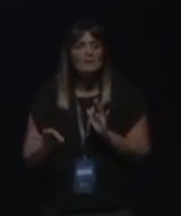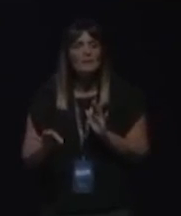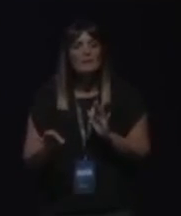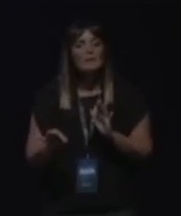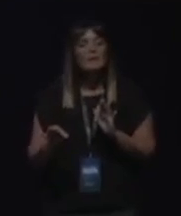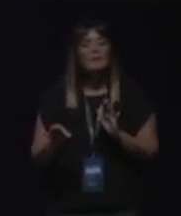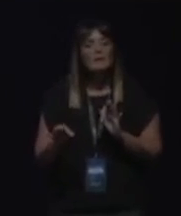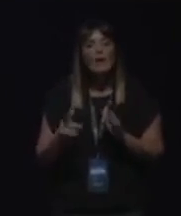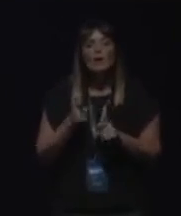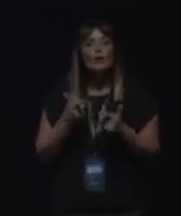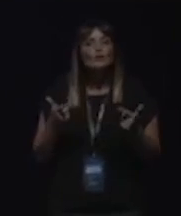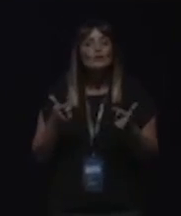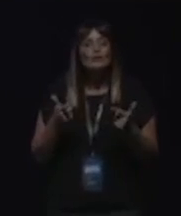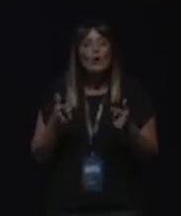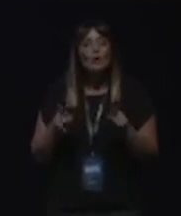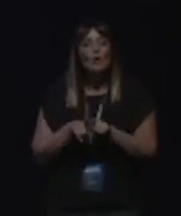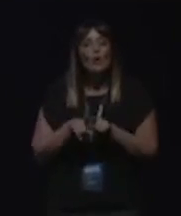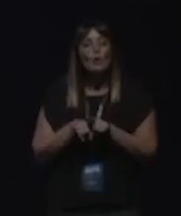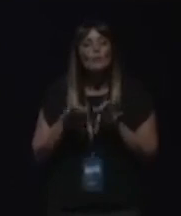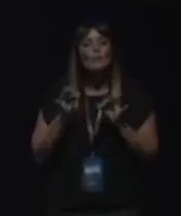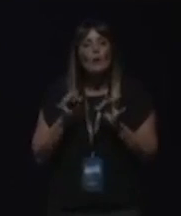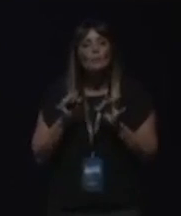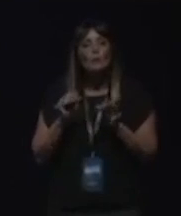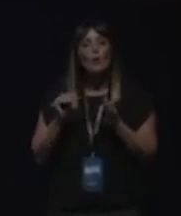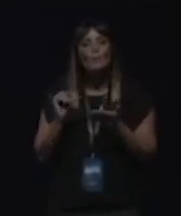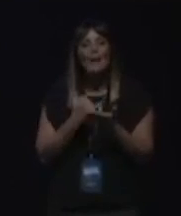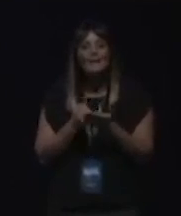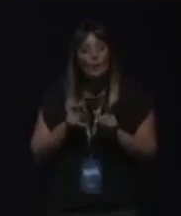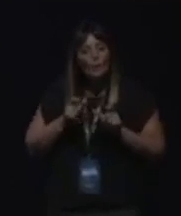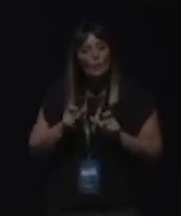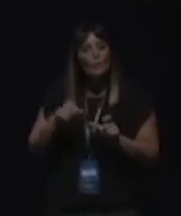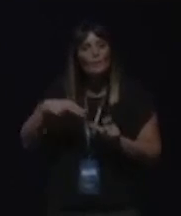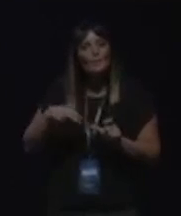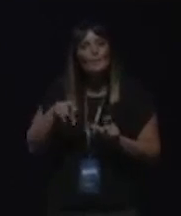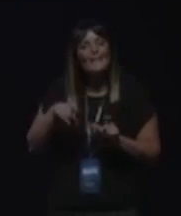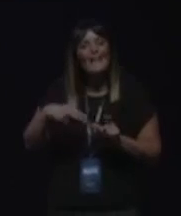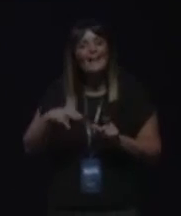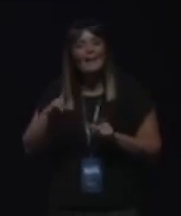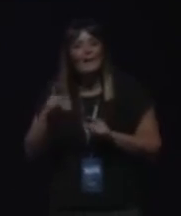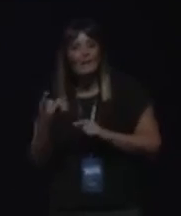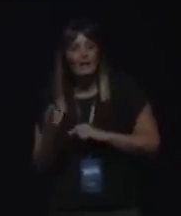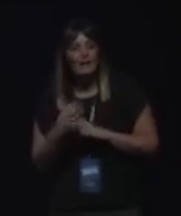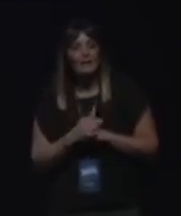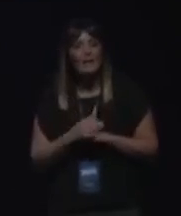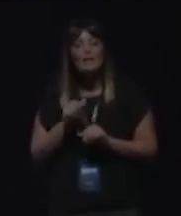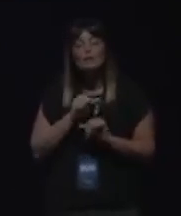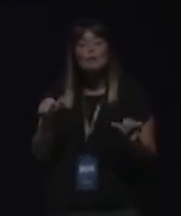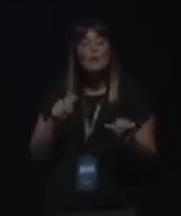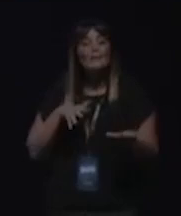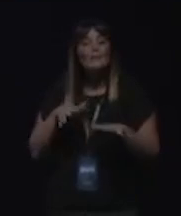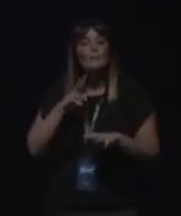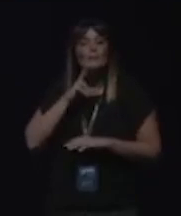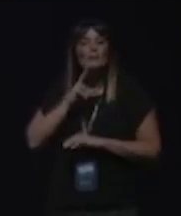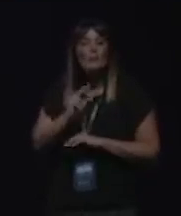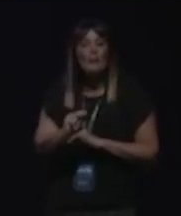il PNRR. Non solo, ma pensate che è solo il movimento che parla di mantenere